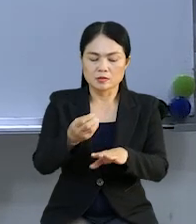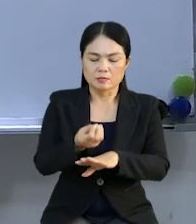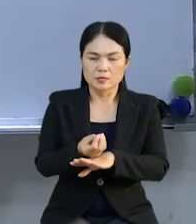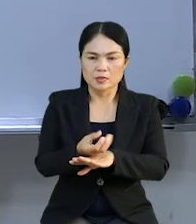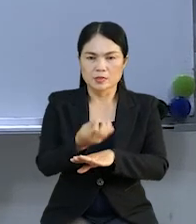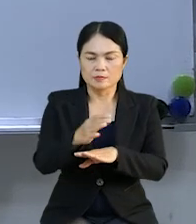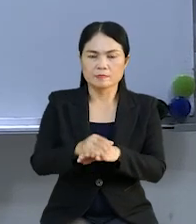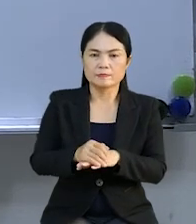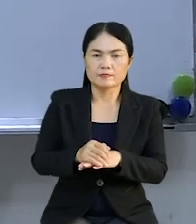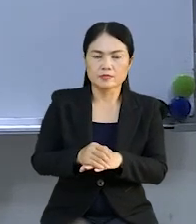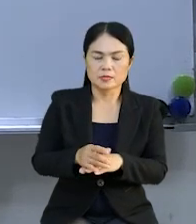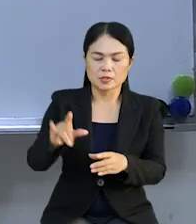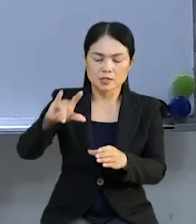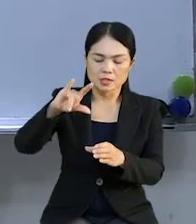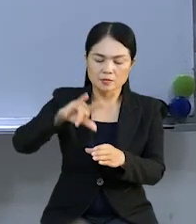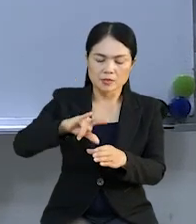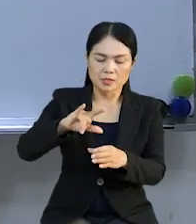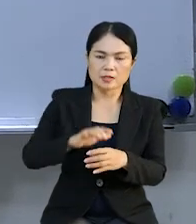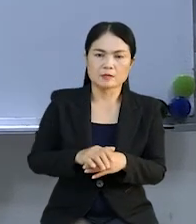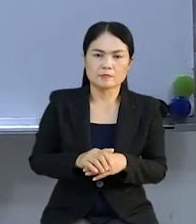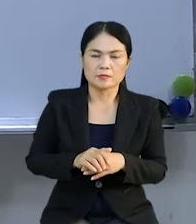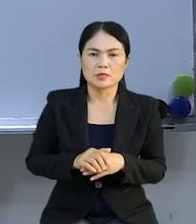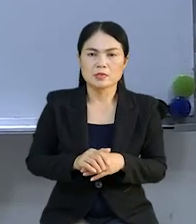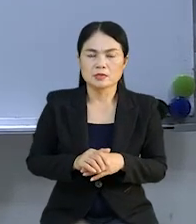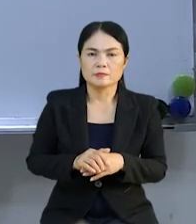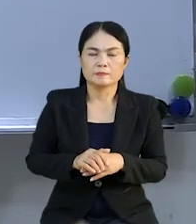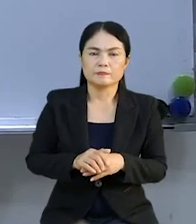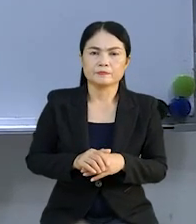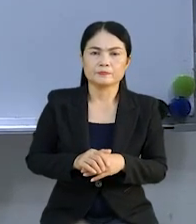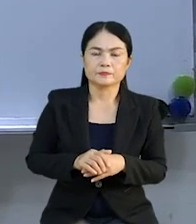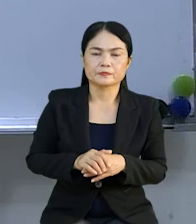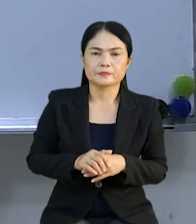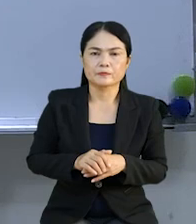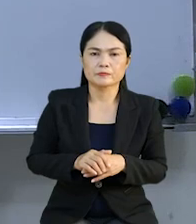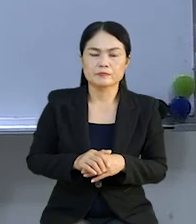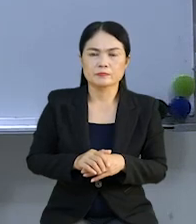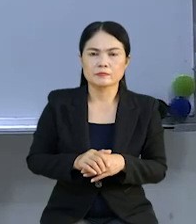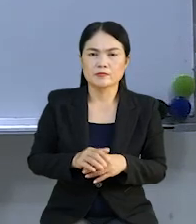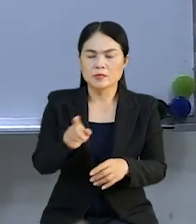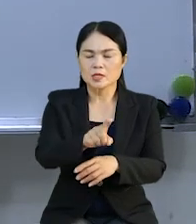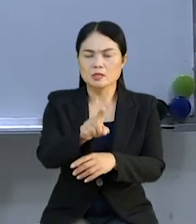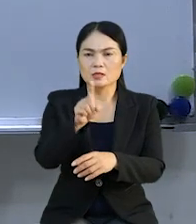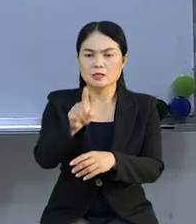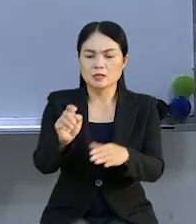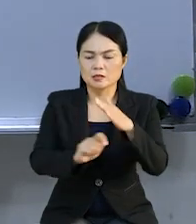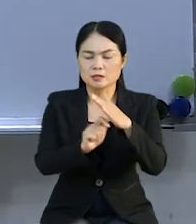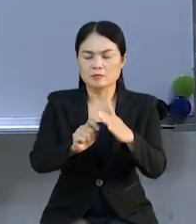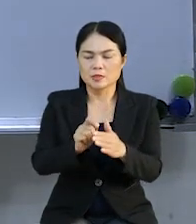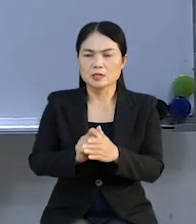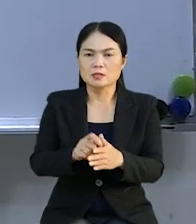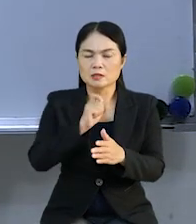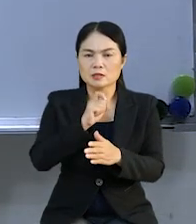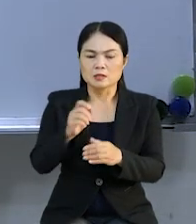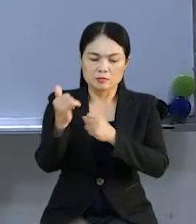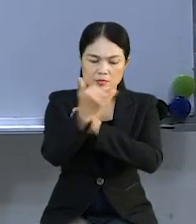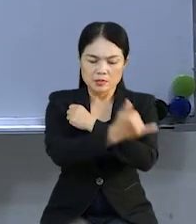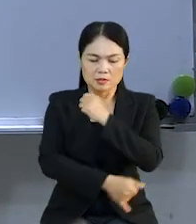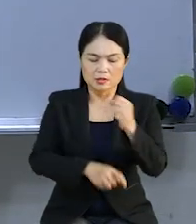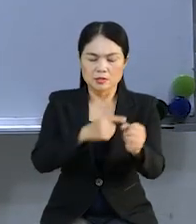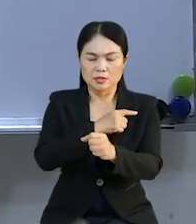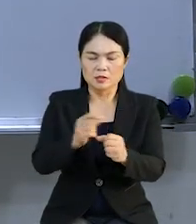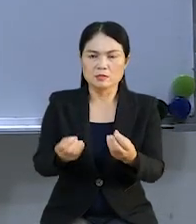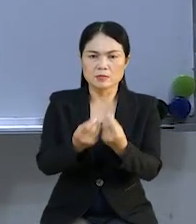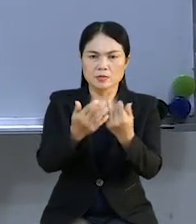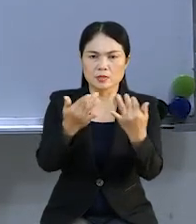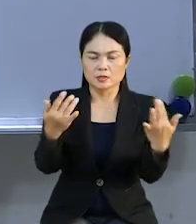งนังรายเปร่งเปร่งกาดจังไอ้คนบาดจังตารายได้นะประเทศยืงสมบูร